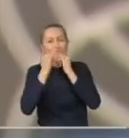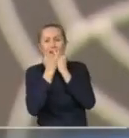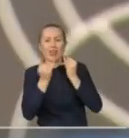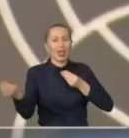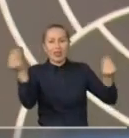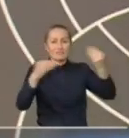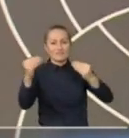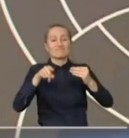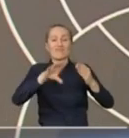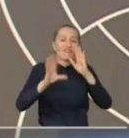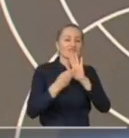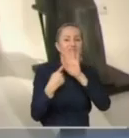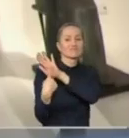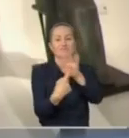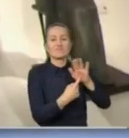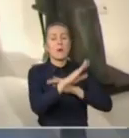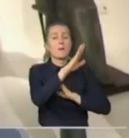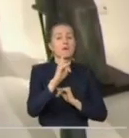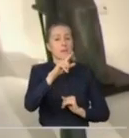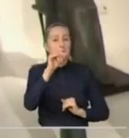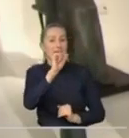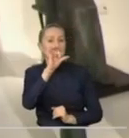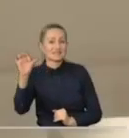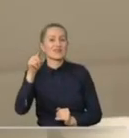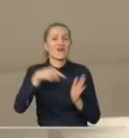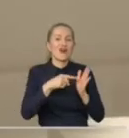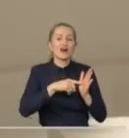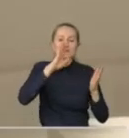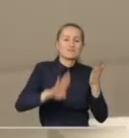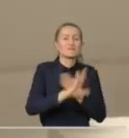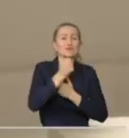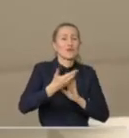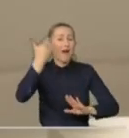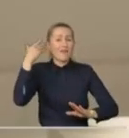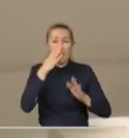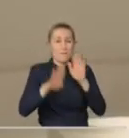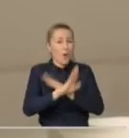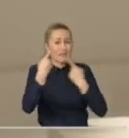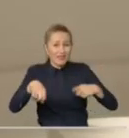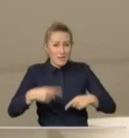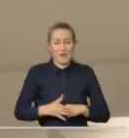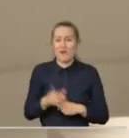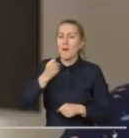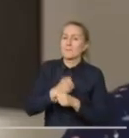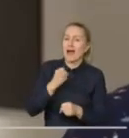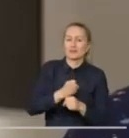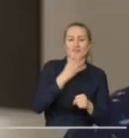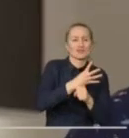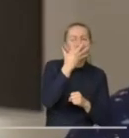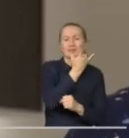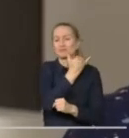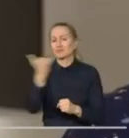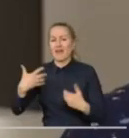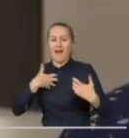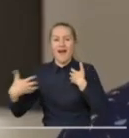instalacje. Na Bypass, wystawę pandemiczną, składają się dzieła rzadko prezentowane publiczności. Można zobaczyć pracę 45